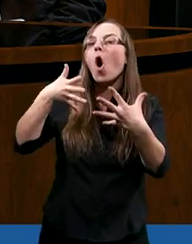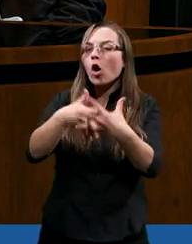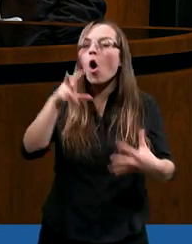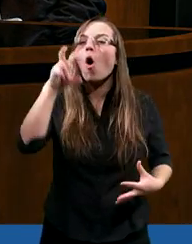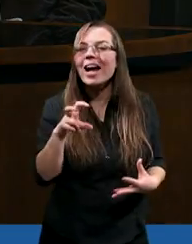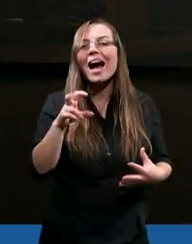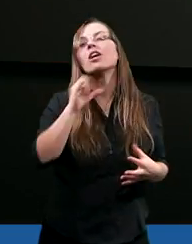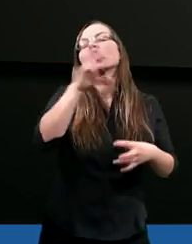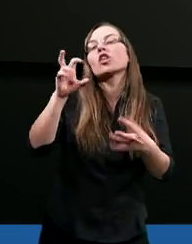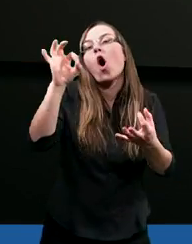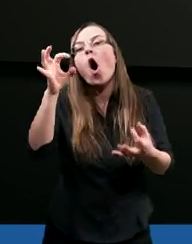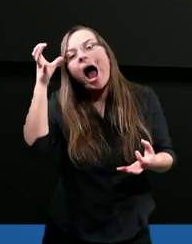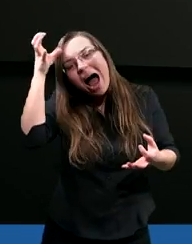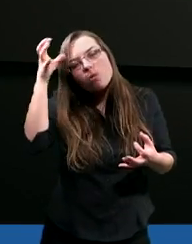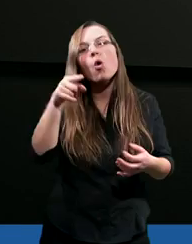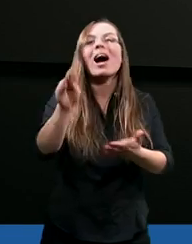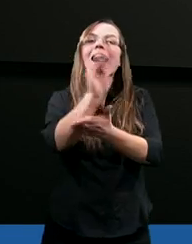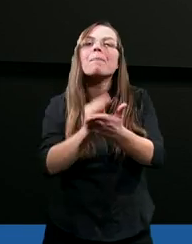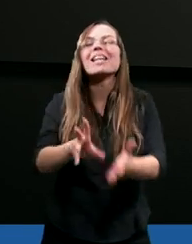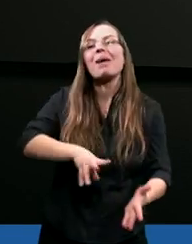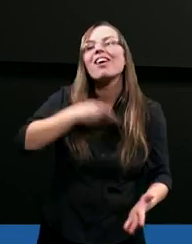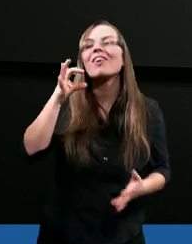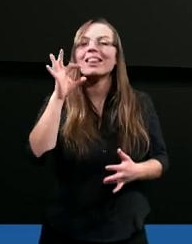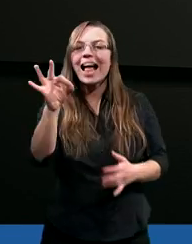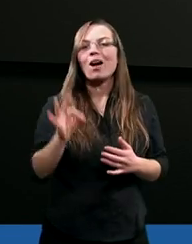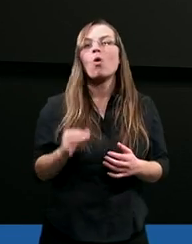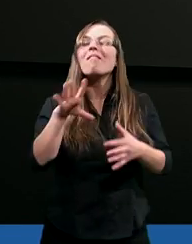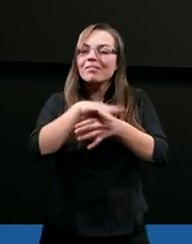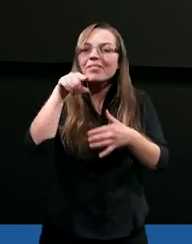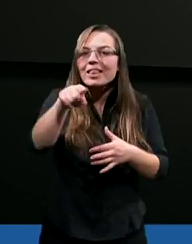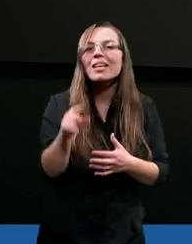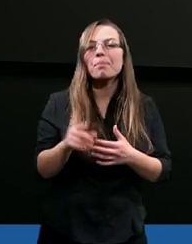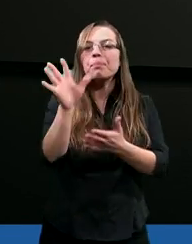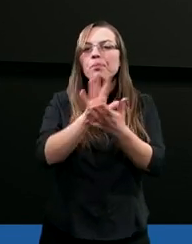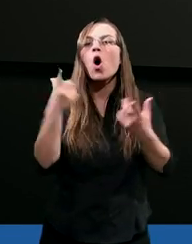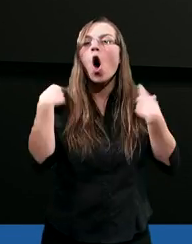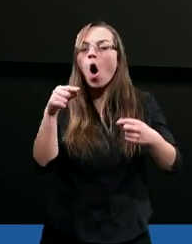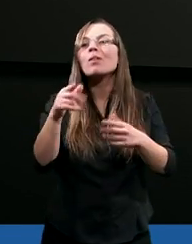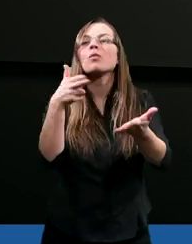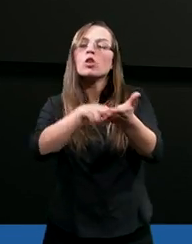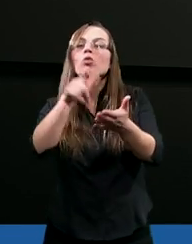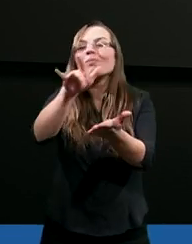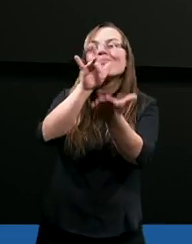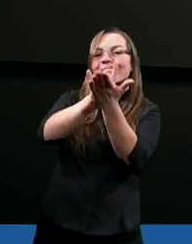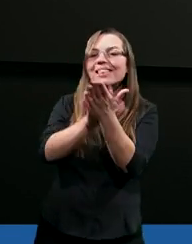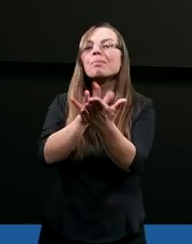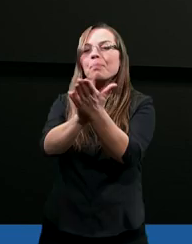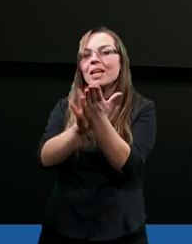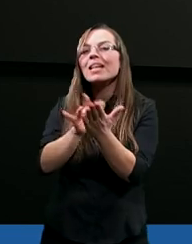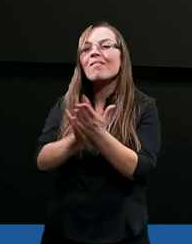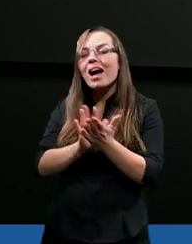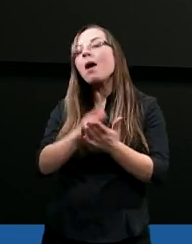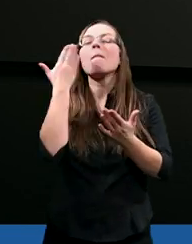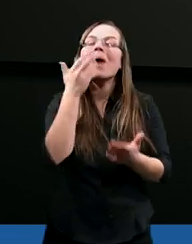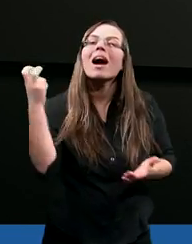czy o autorach Pisma Świętego, o tych, którzy to spisywali. Bardzo